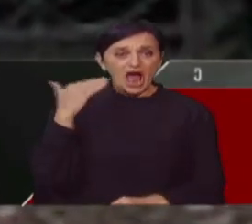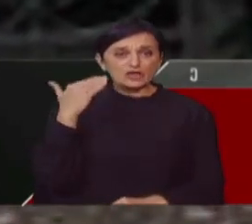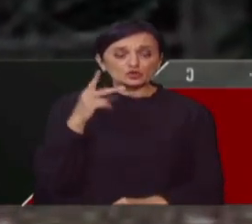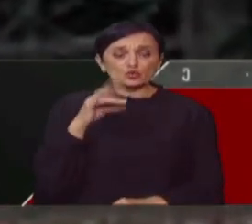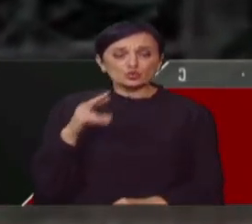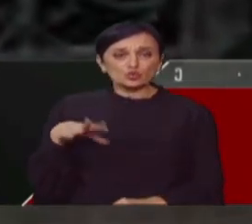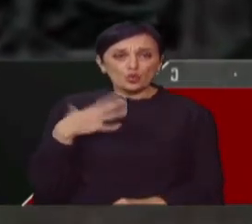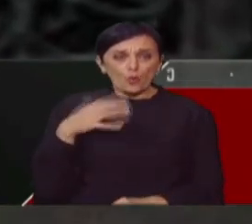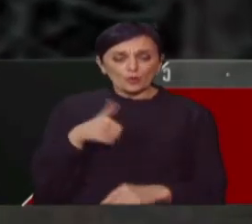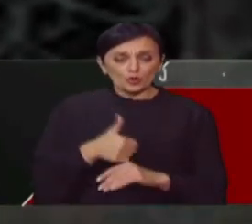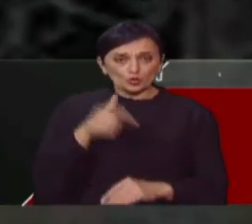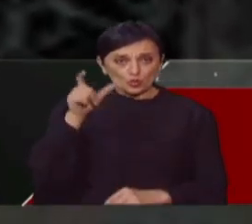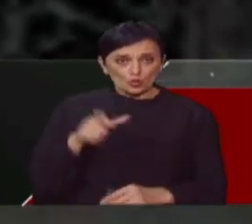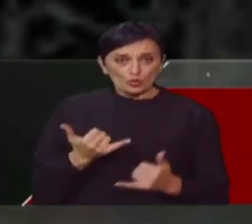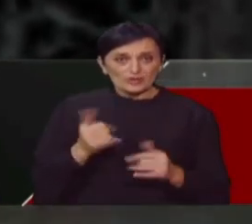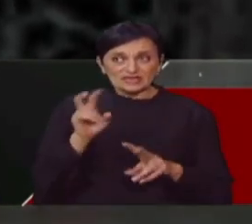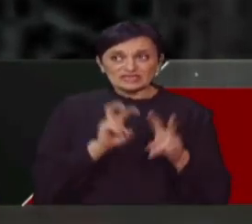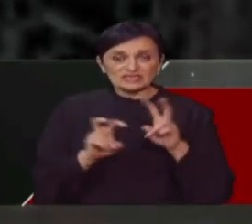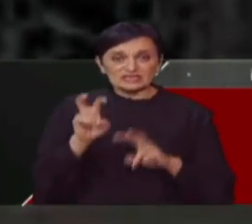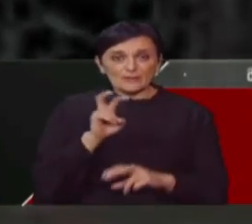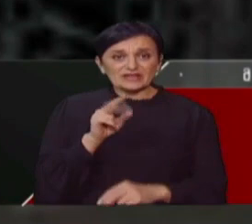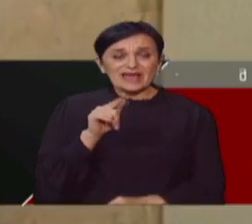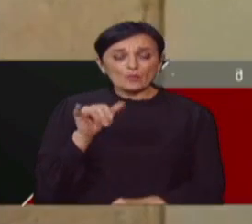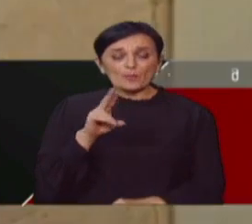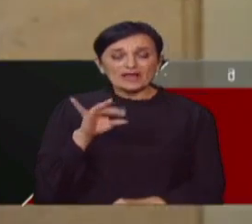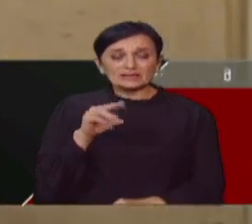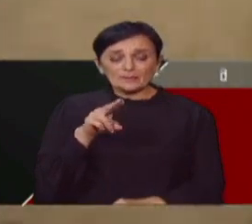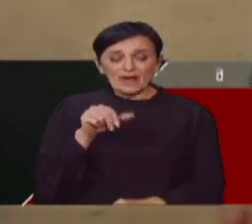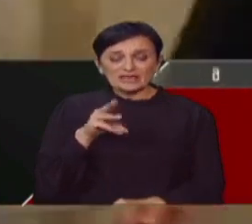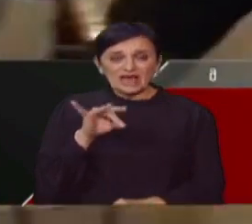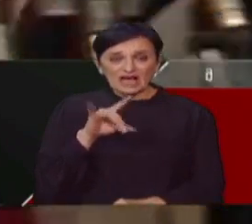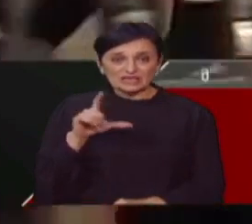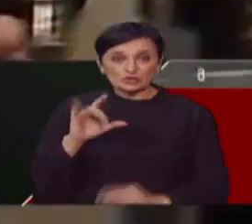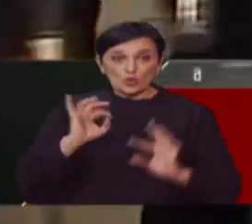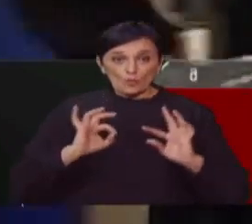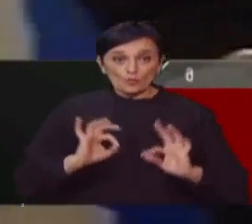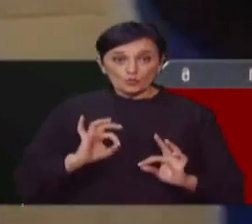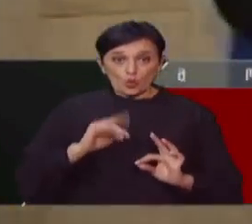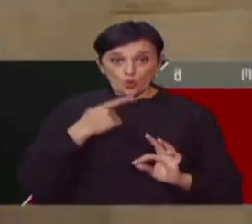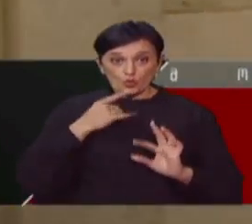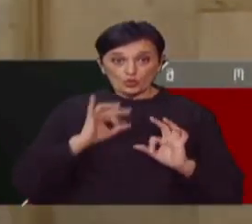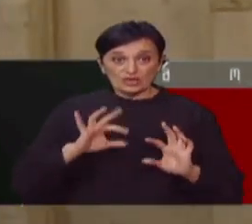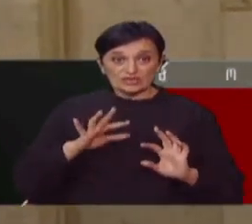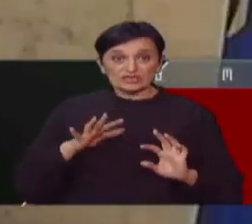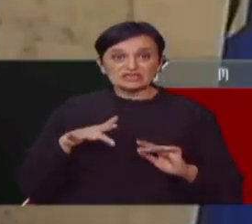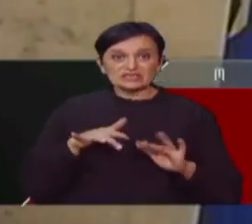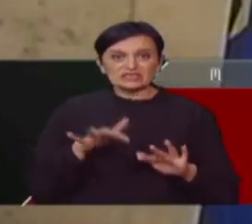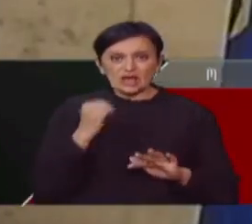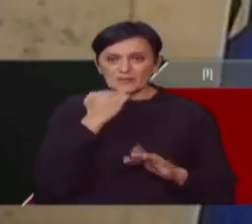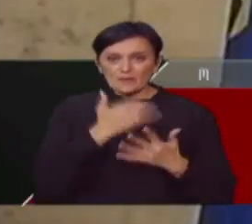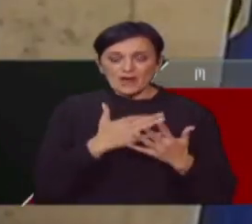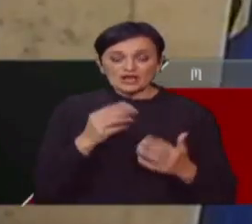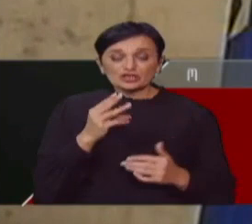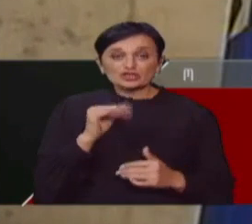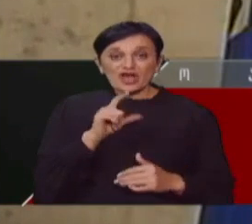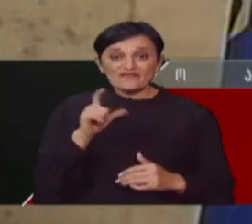Qudis qopili uprosi amjamad dzebnili Teimuras Patarize daasakheles. Prokuroris ganatskhadebit sakmis masalebis mikhedvit